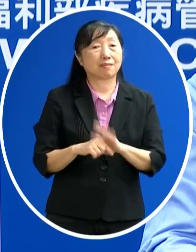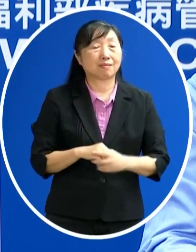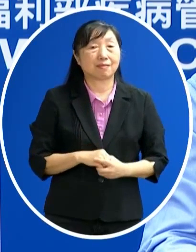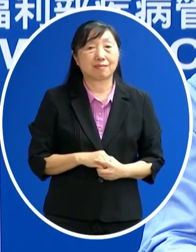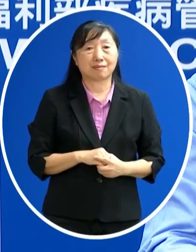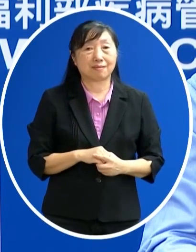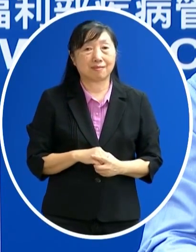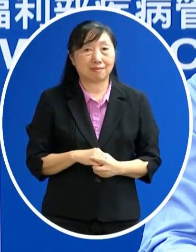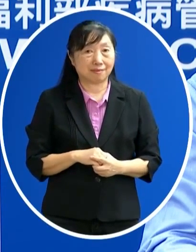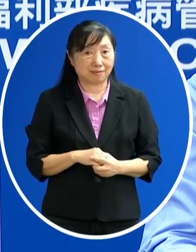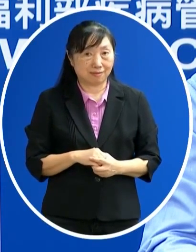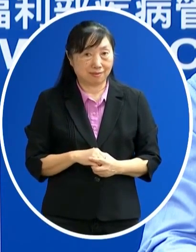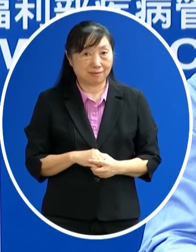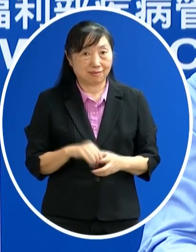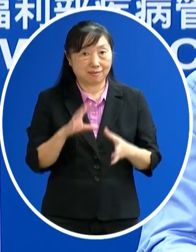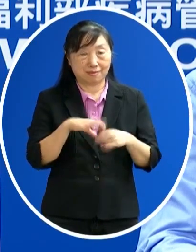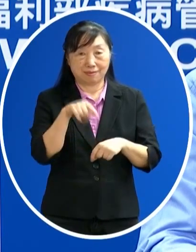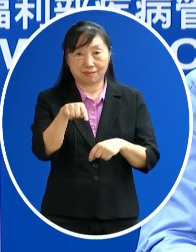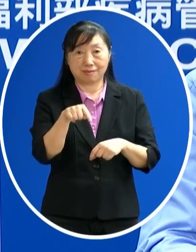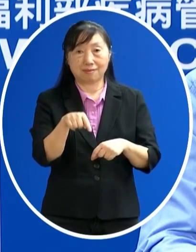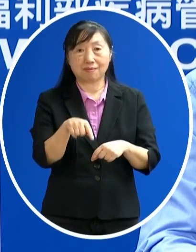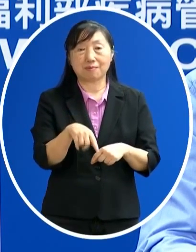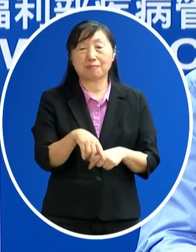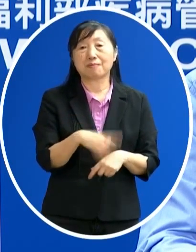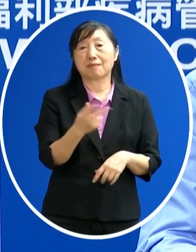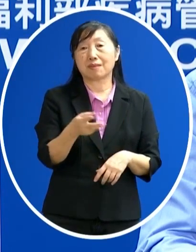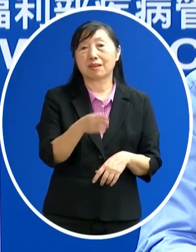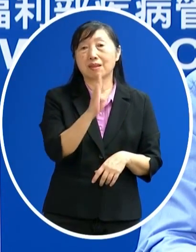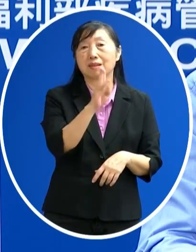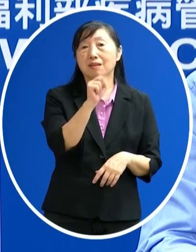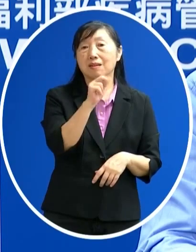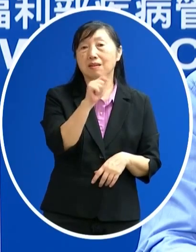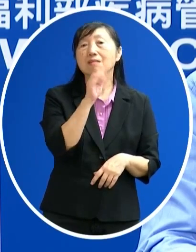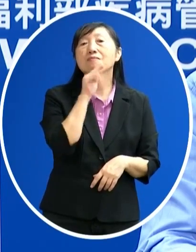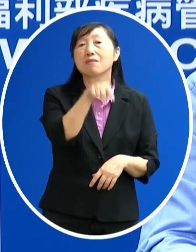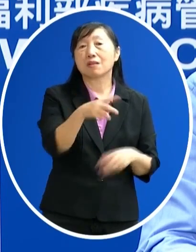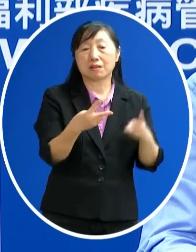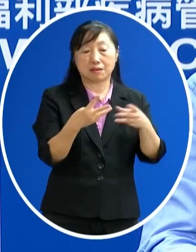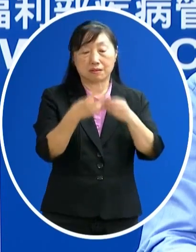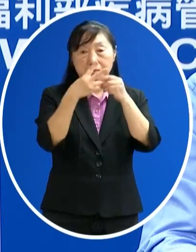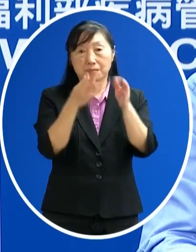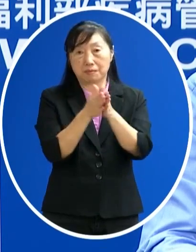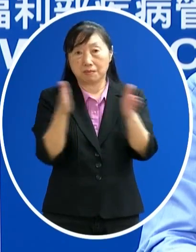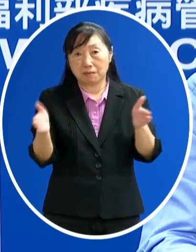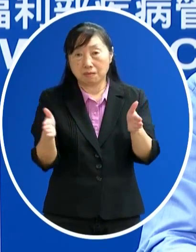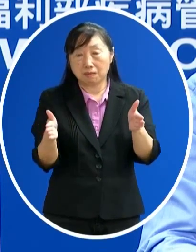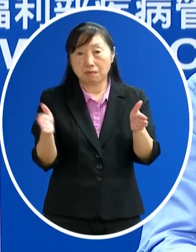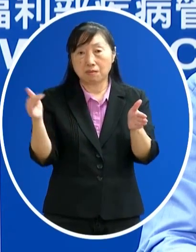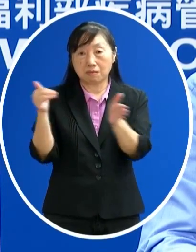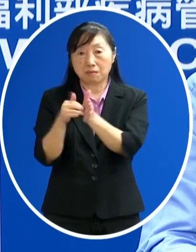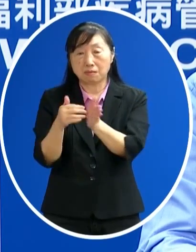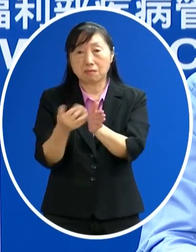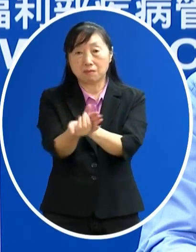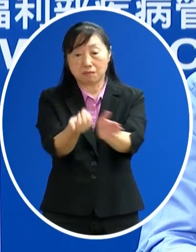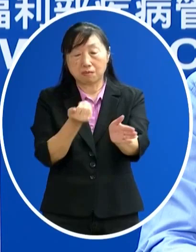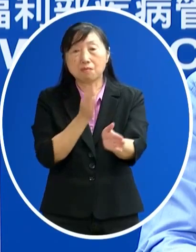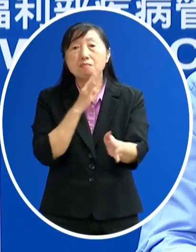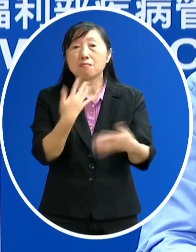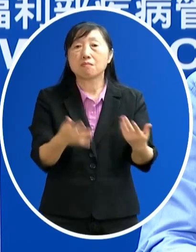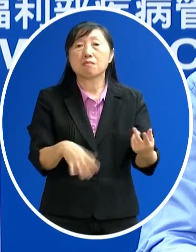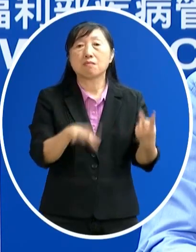哈。所以我们看到这里面在 BNT 它完整的三期的实验的结果要出来，是估计是要